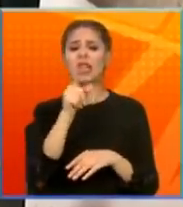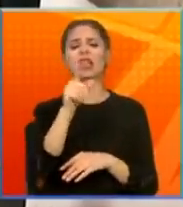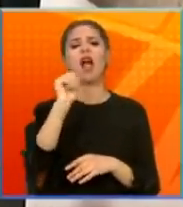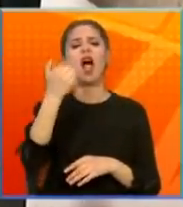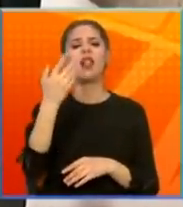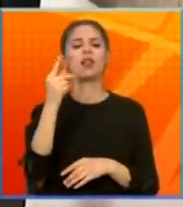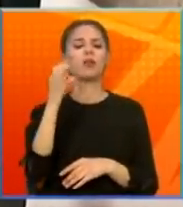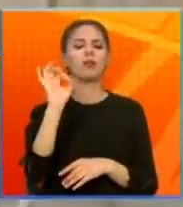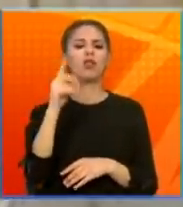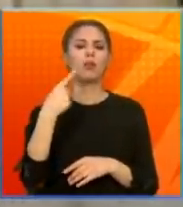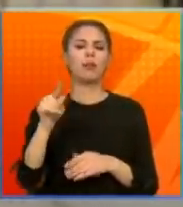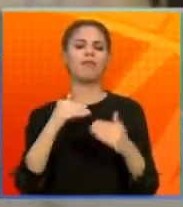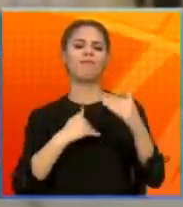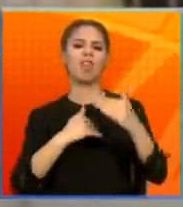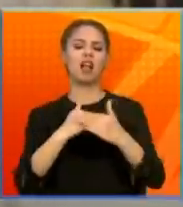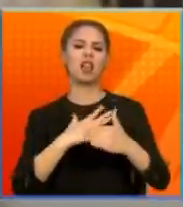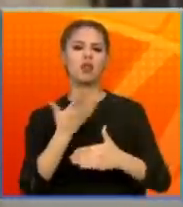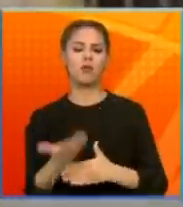yaklaşıyor.